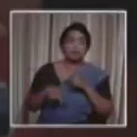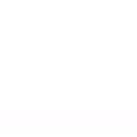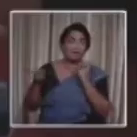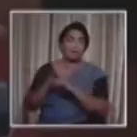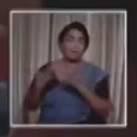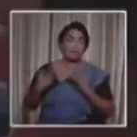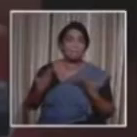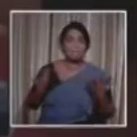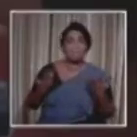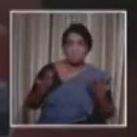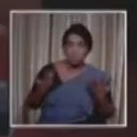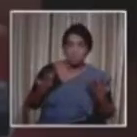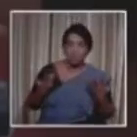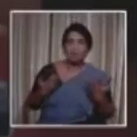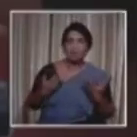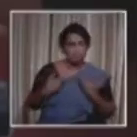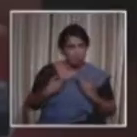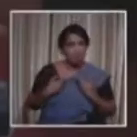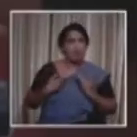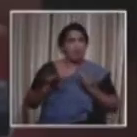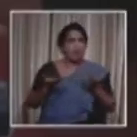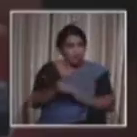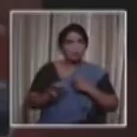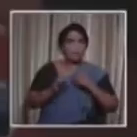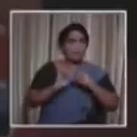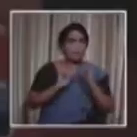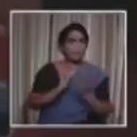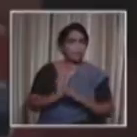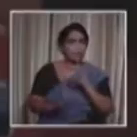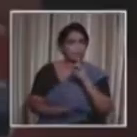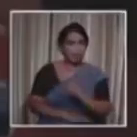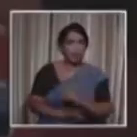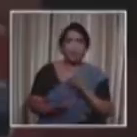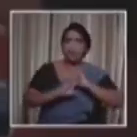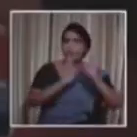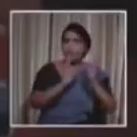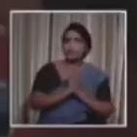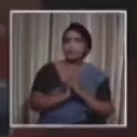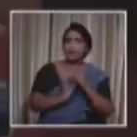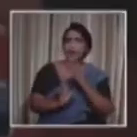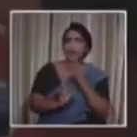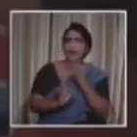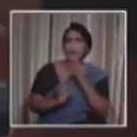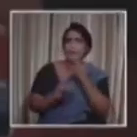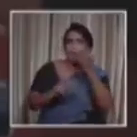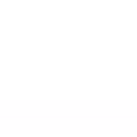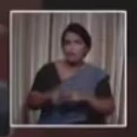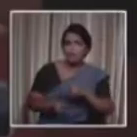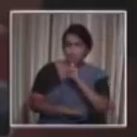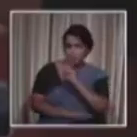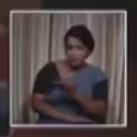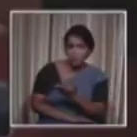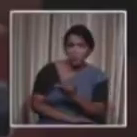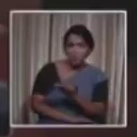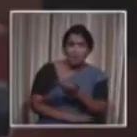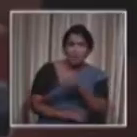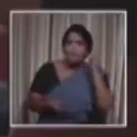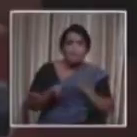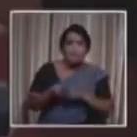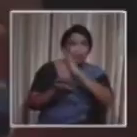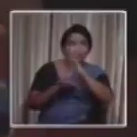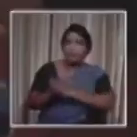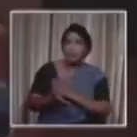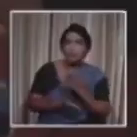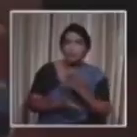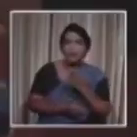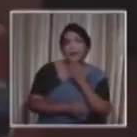කරගන්න බෑ කියලා. එතකොට මම අනිත් පැත්තට අග්‍රාමාත්‍යතුමාට කිව්වා, "ඉතින් හැමෝම කියන්නේ ඔබතුමා ඇමරිකාවේ ගොඩක් හොඳ යාළුවෙක් කියලානේ. අඩුගානේ යාළුකම පාවිච්චි